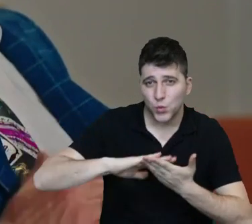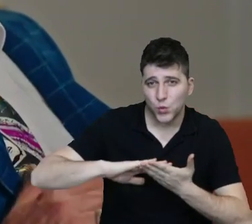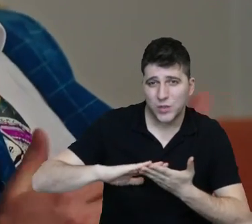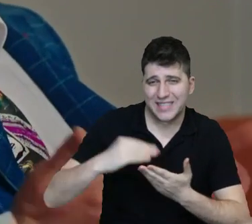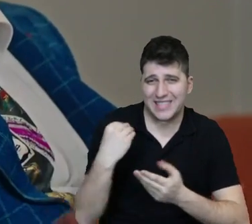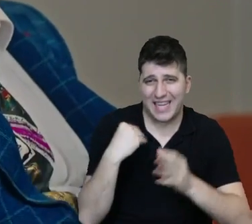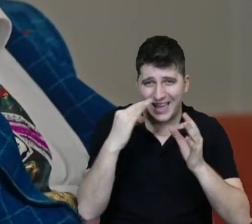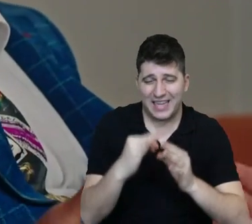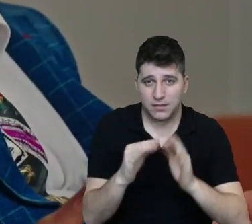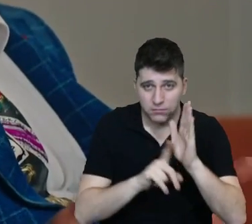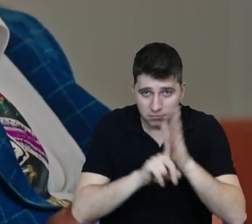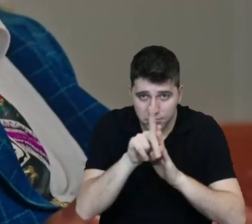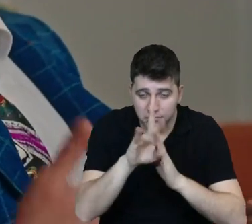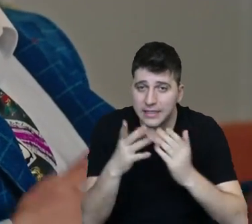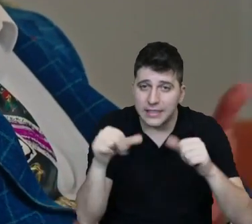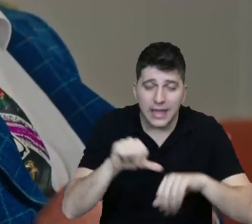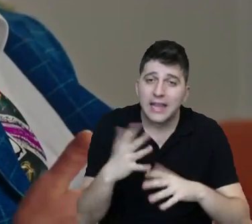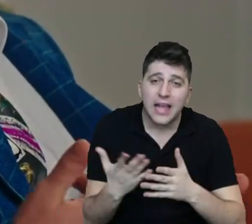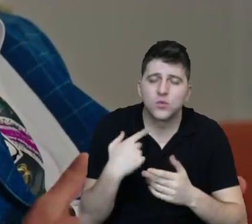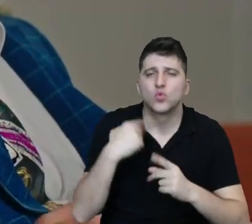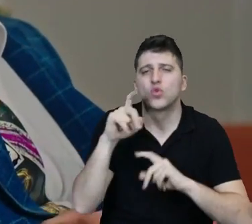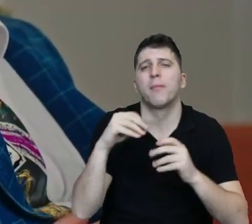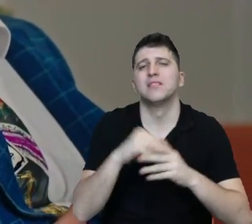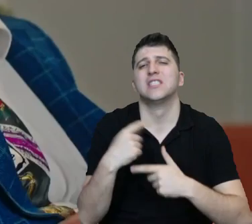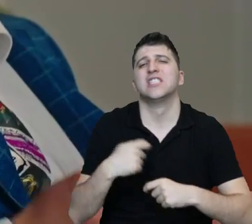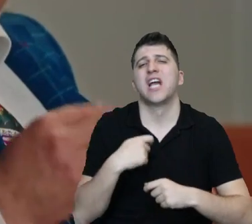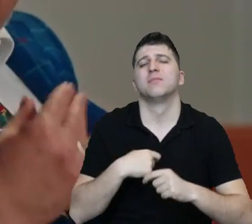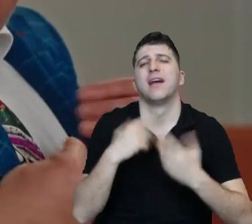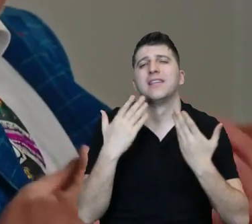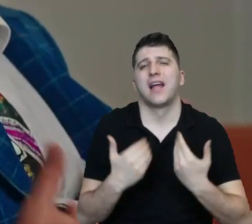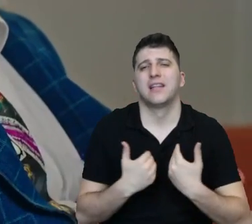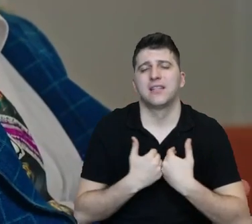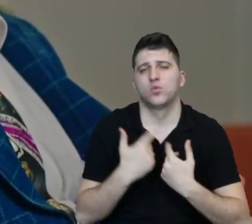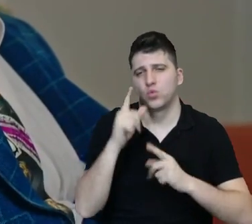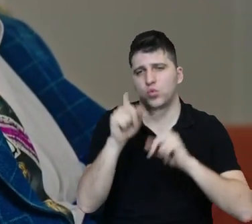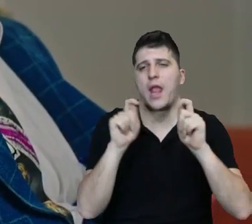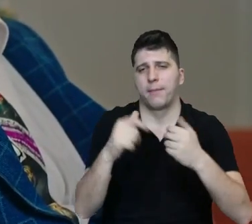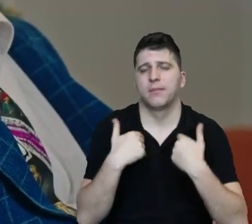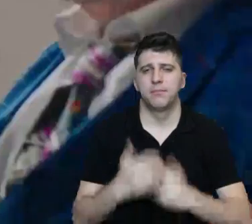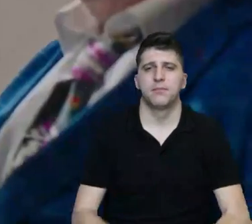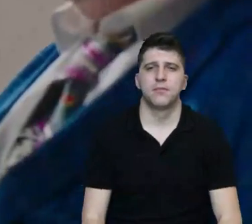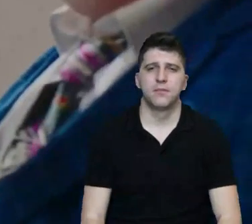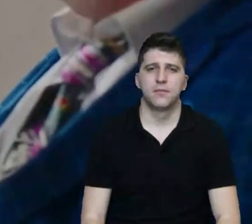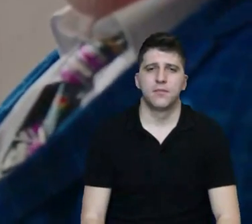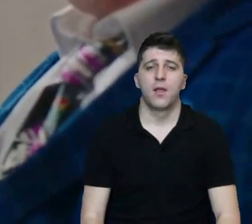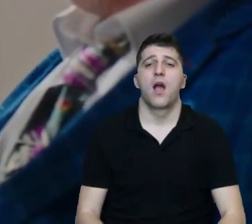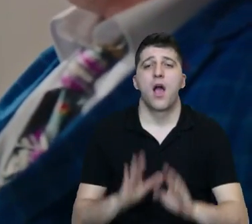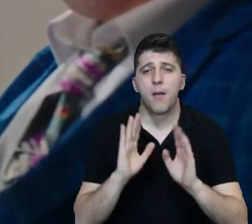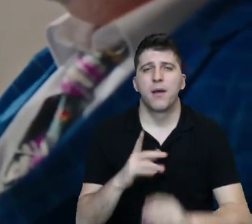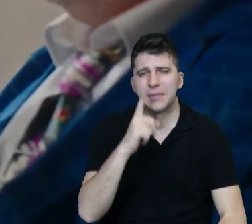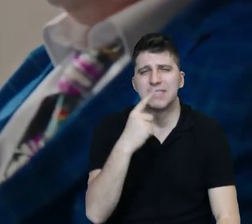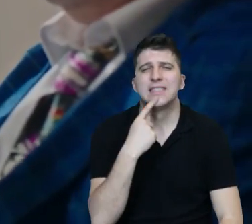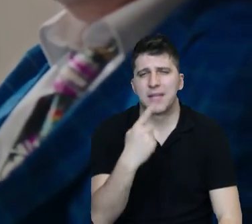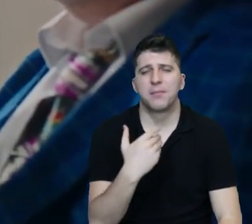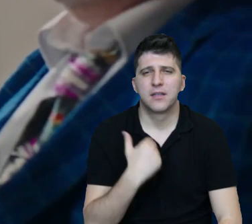yani. İleriyor mu? Nasıl gidiyor? Onu sormak için böyle saçma sapan soruyor. Yani bir takım sorular sordum ben ya. Ama sana bir